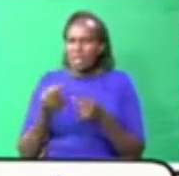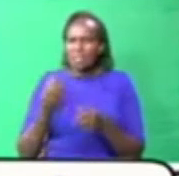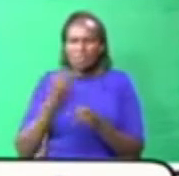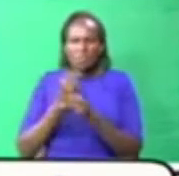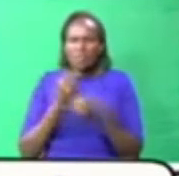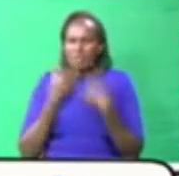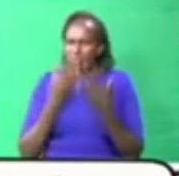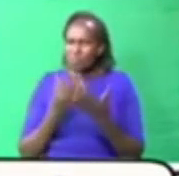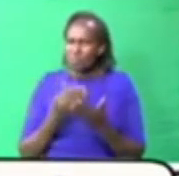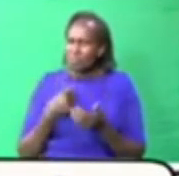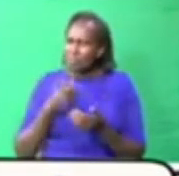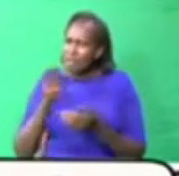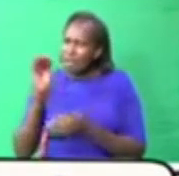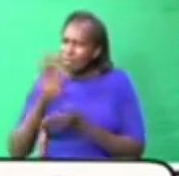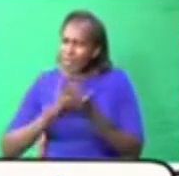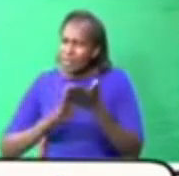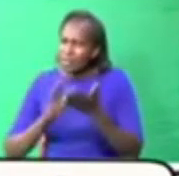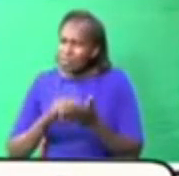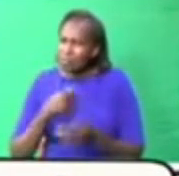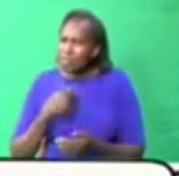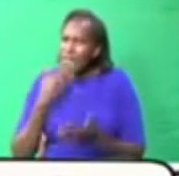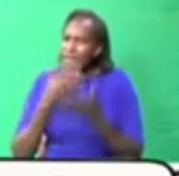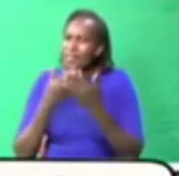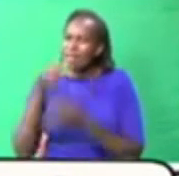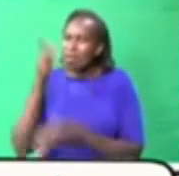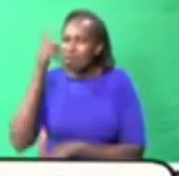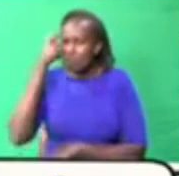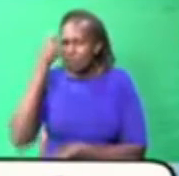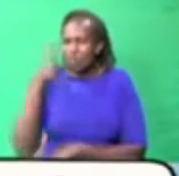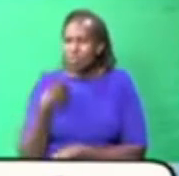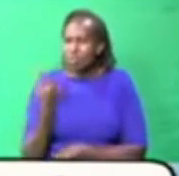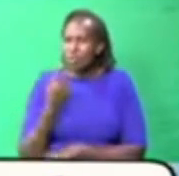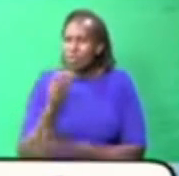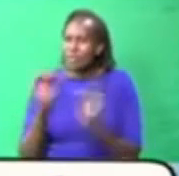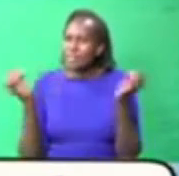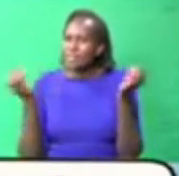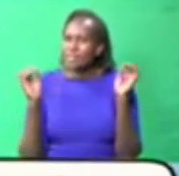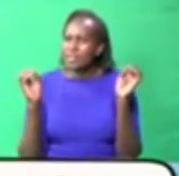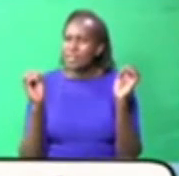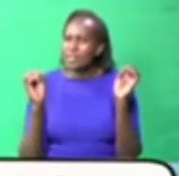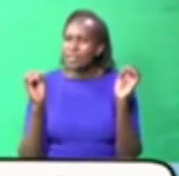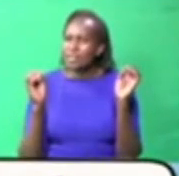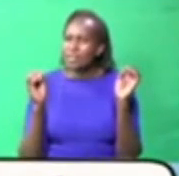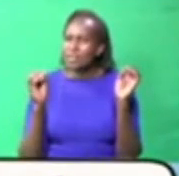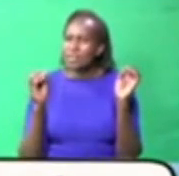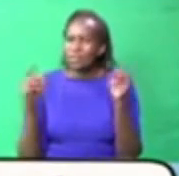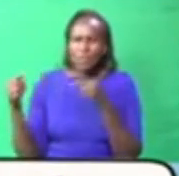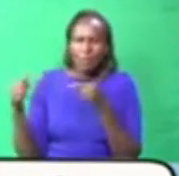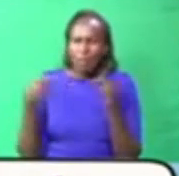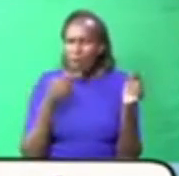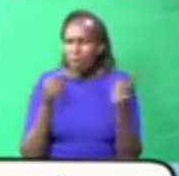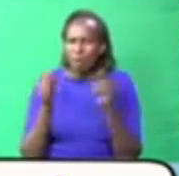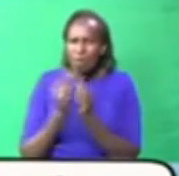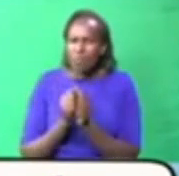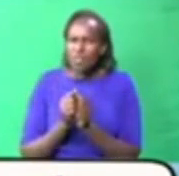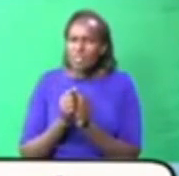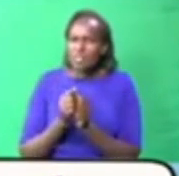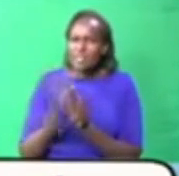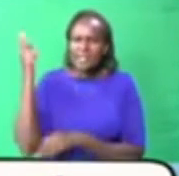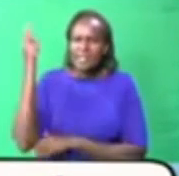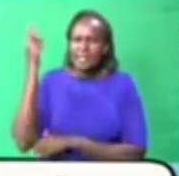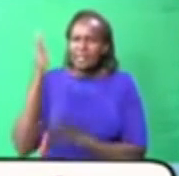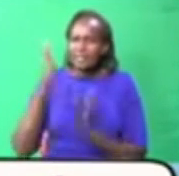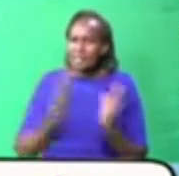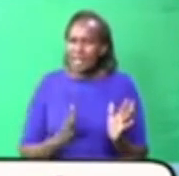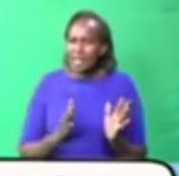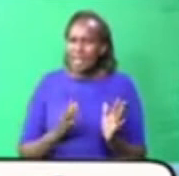Nikawambia, excuse me, I thank God I was not the only one. Tulibishana na hiyo lecturer, tukamwambia please let us